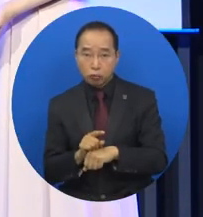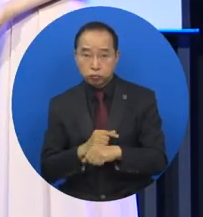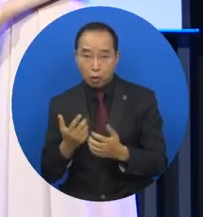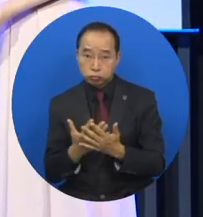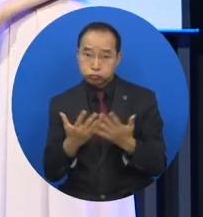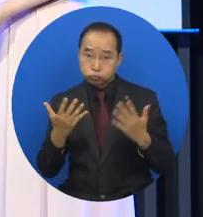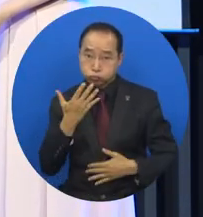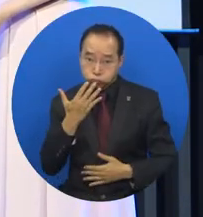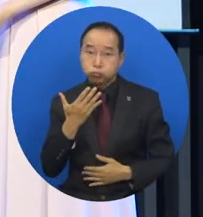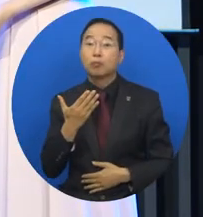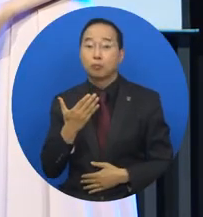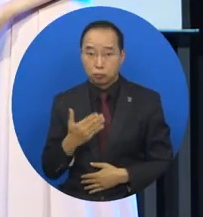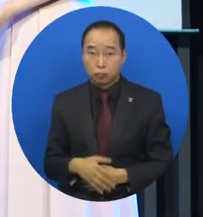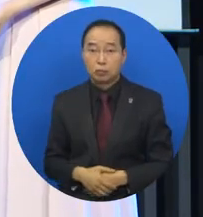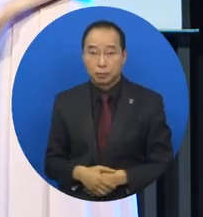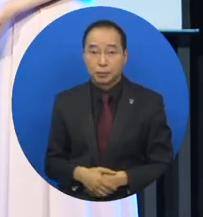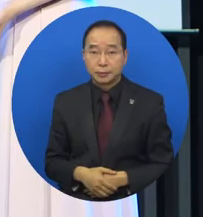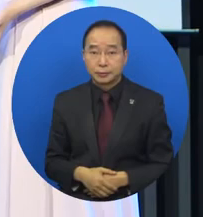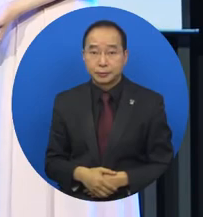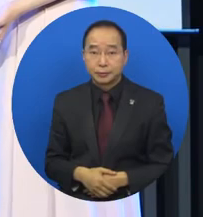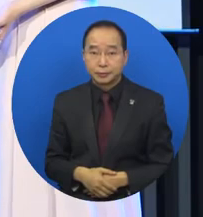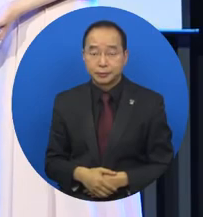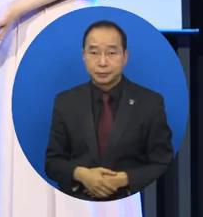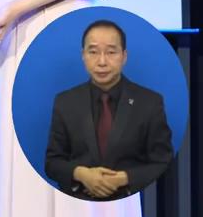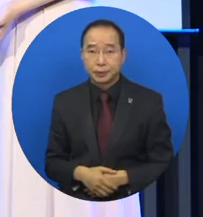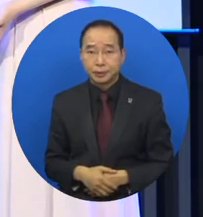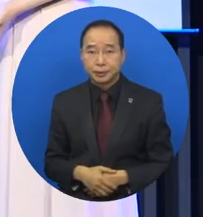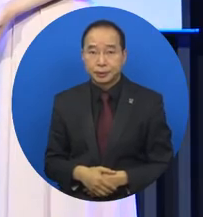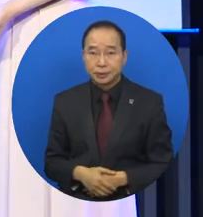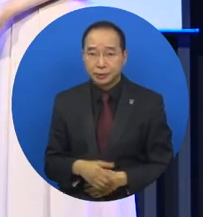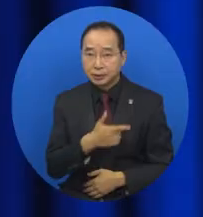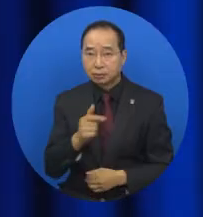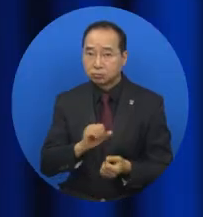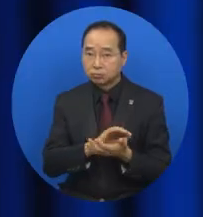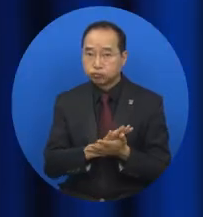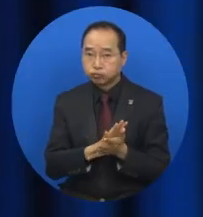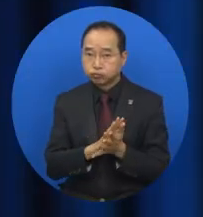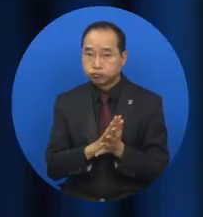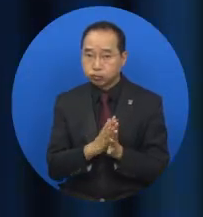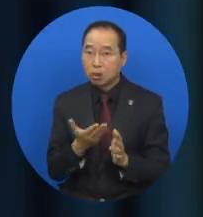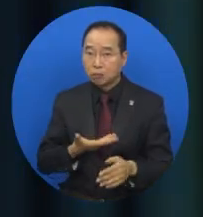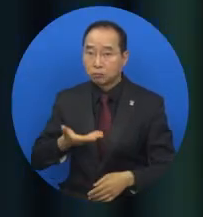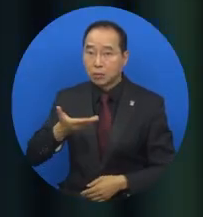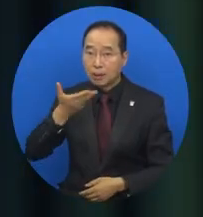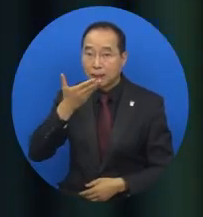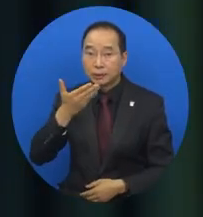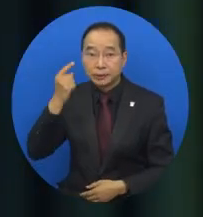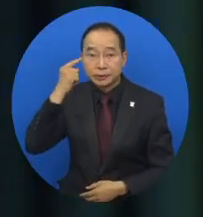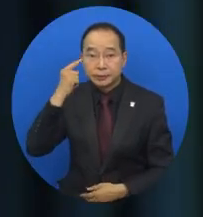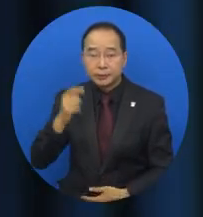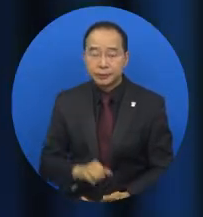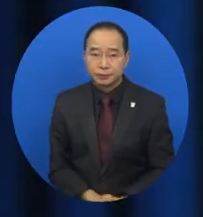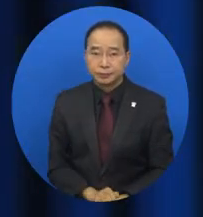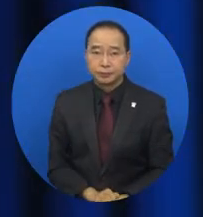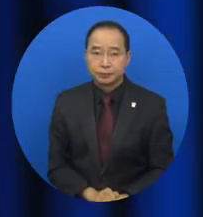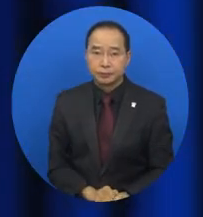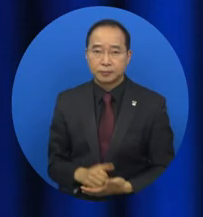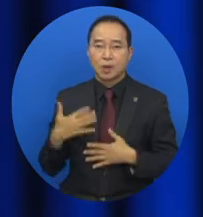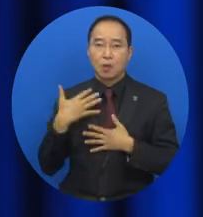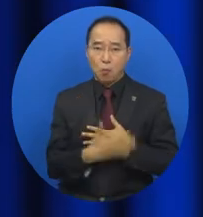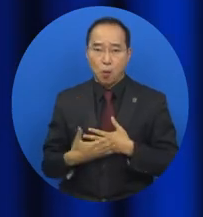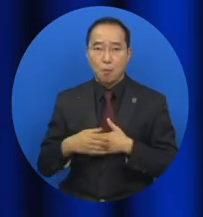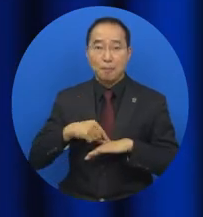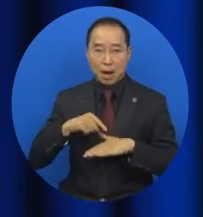치료를 통해서 얼마든지 성격 본인께서 얘기하신 개조라는 측면이 어떤 커다란 변화를 가져올